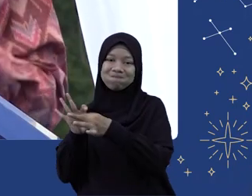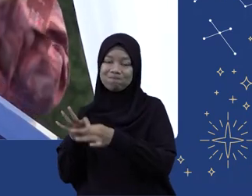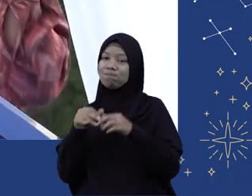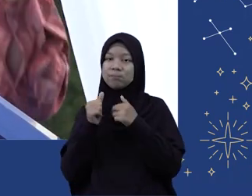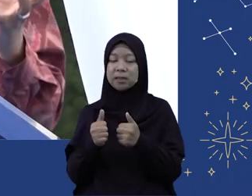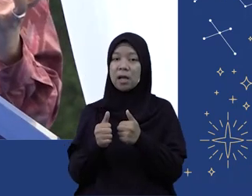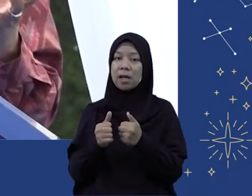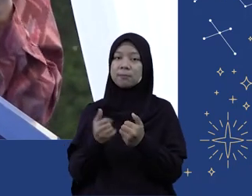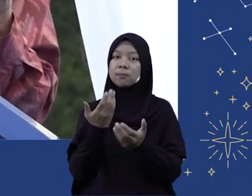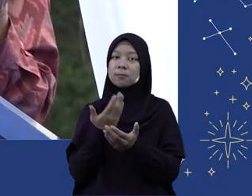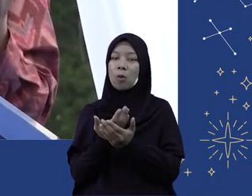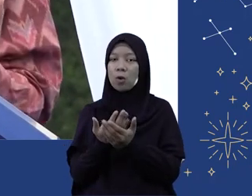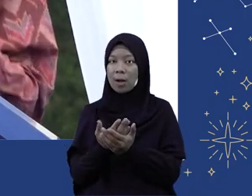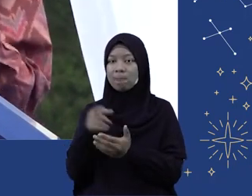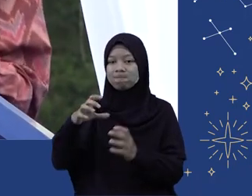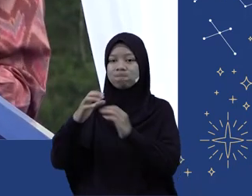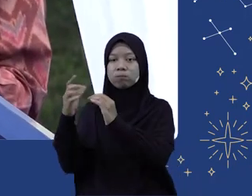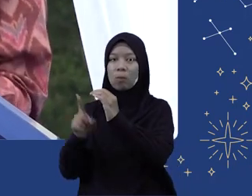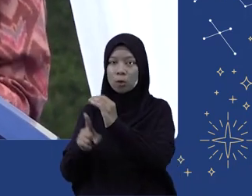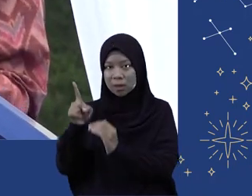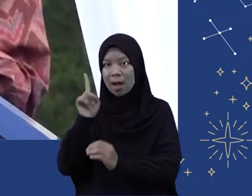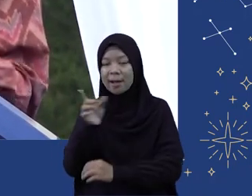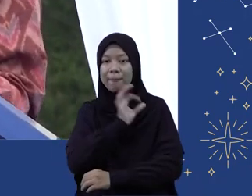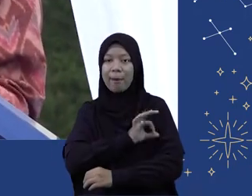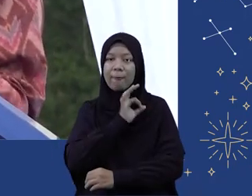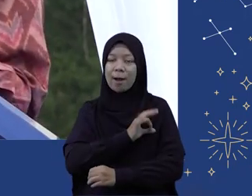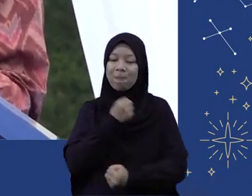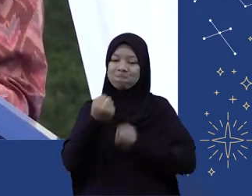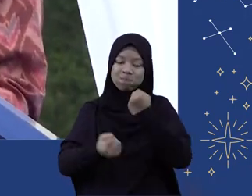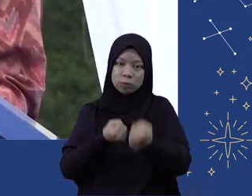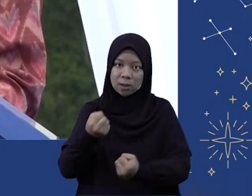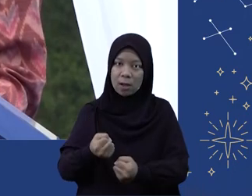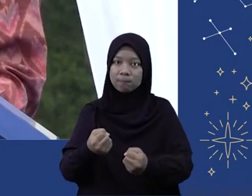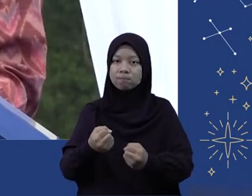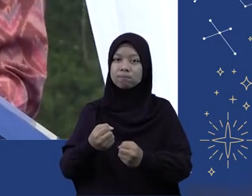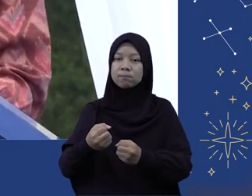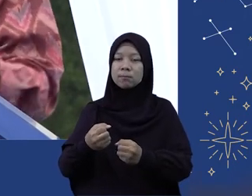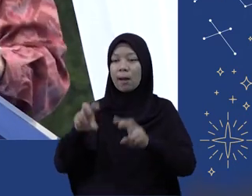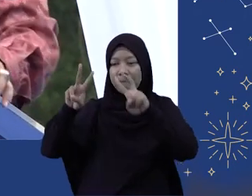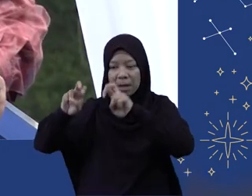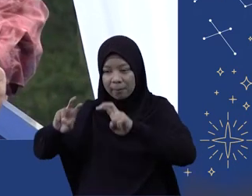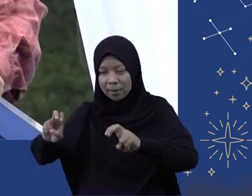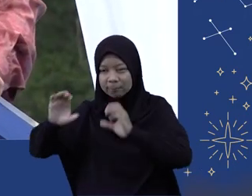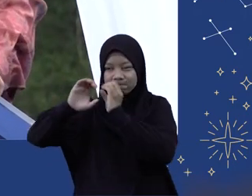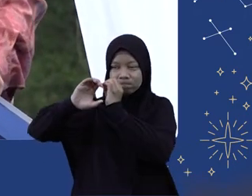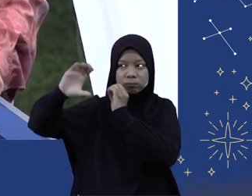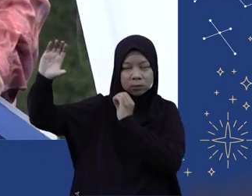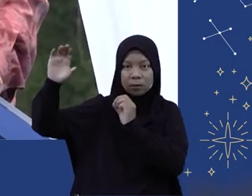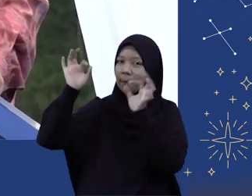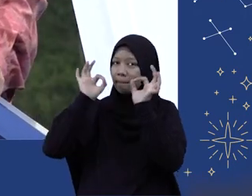agar bahasa ini tetap berperan berfungsi dengan akurasi ketelitian dan kemampuan yang